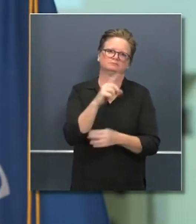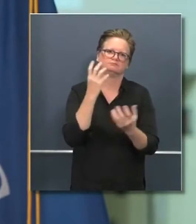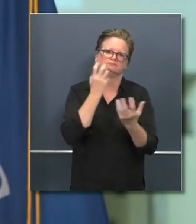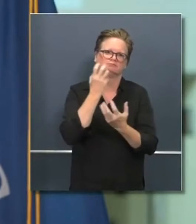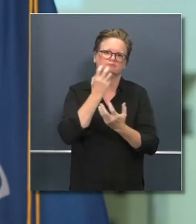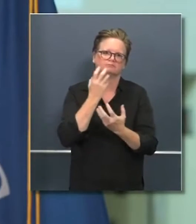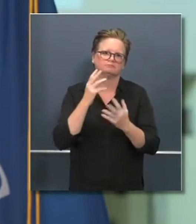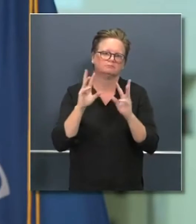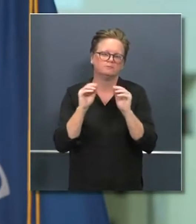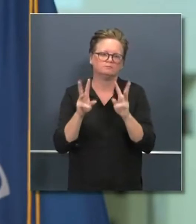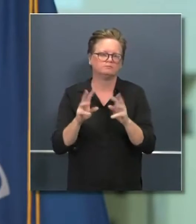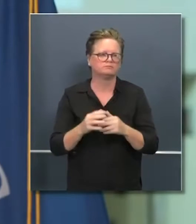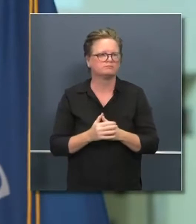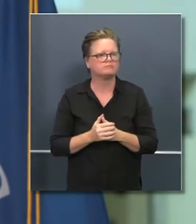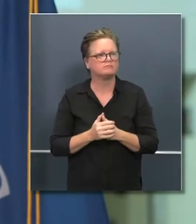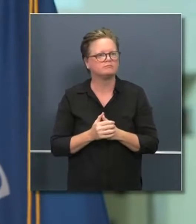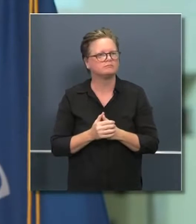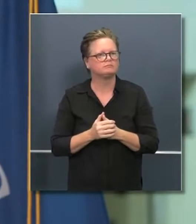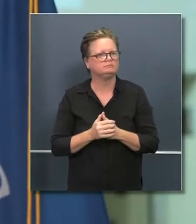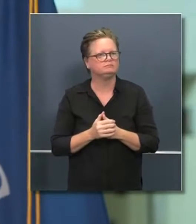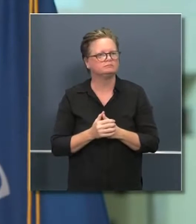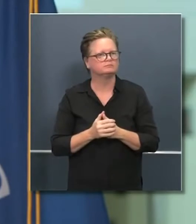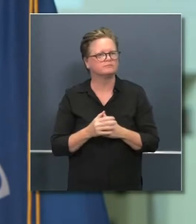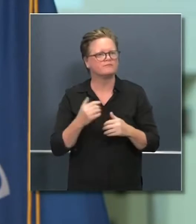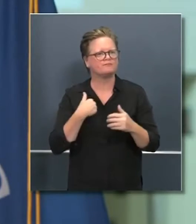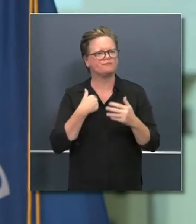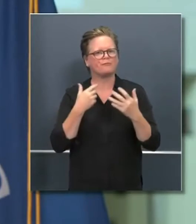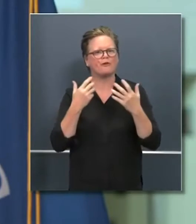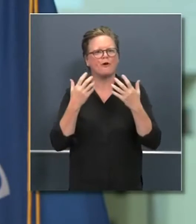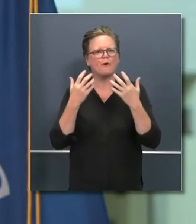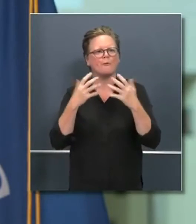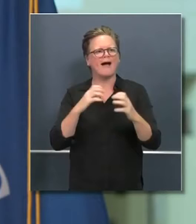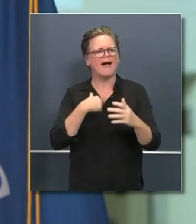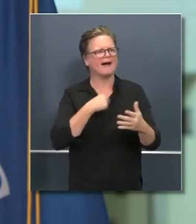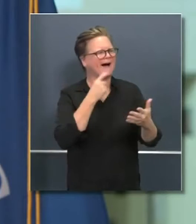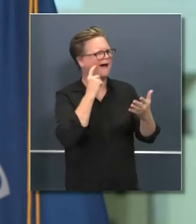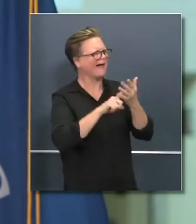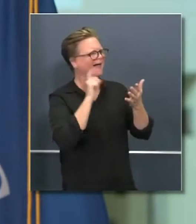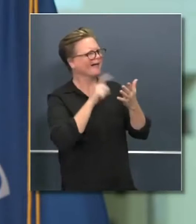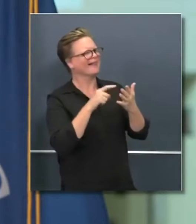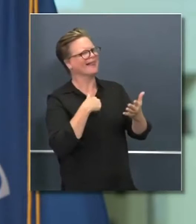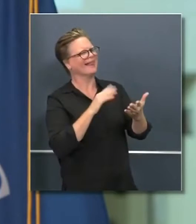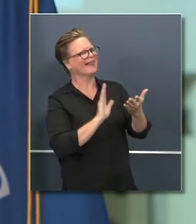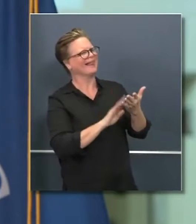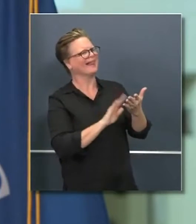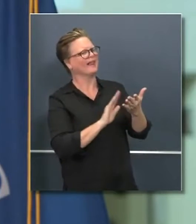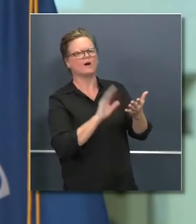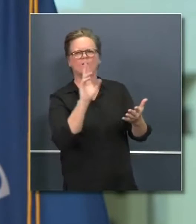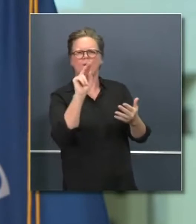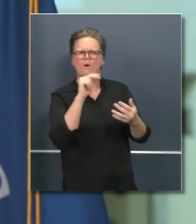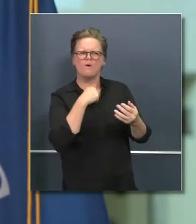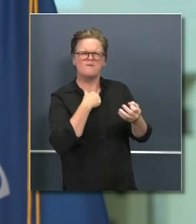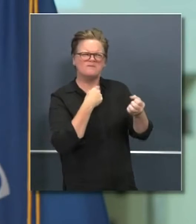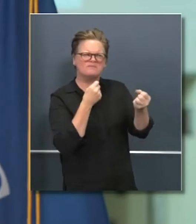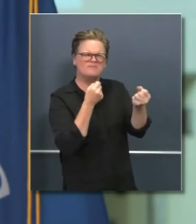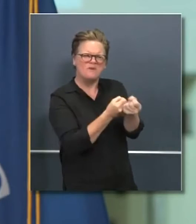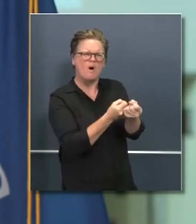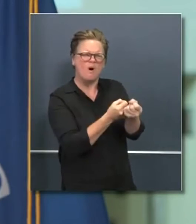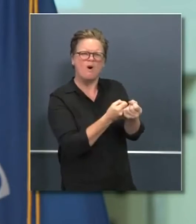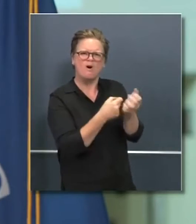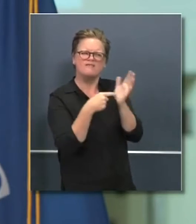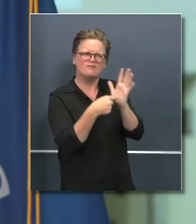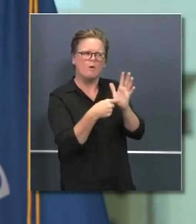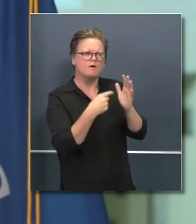dân trong việc đeo khẩu trang khi ra đường, và thuộc về ý thức của người dân Cali trong việc giữ giãn cách xã hội, tức là